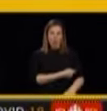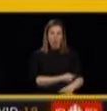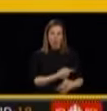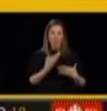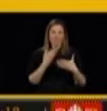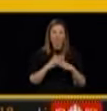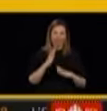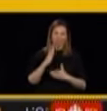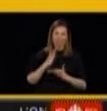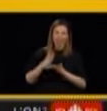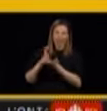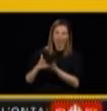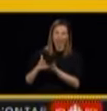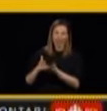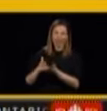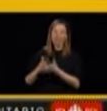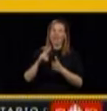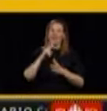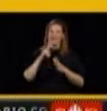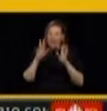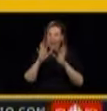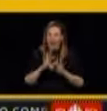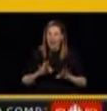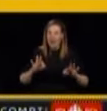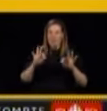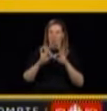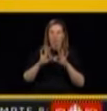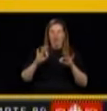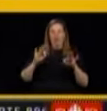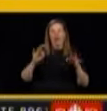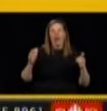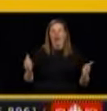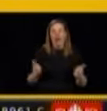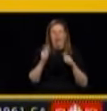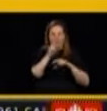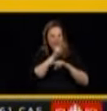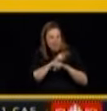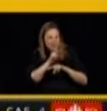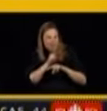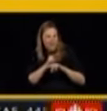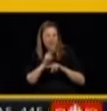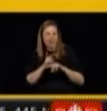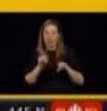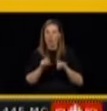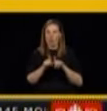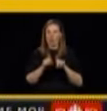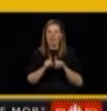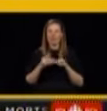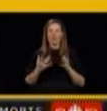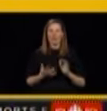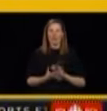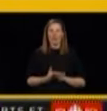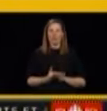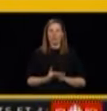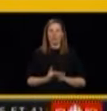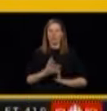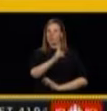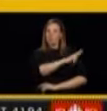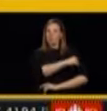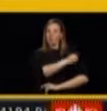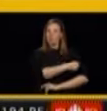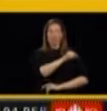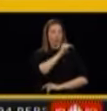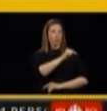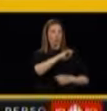va vraiment faire des vérifications, être sûr là, qu'on n'affecte pas des secteurs hospitaliers qui